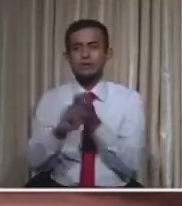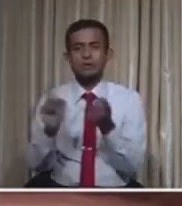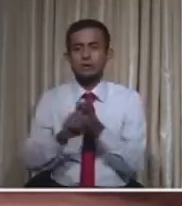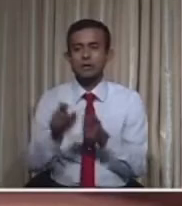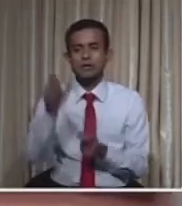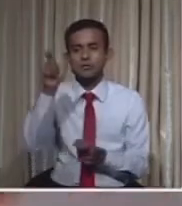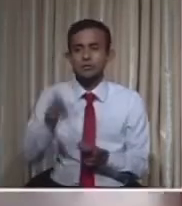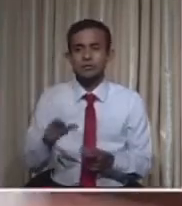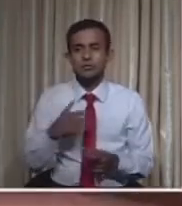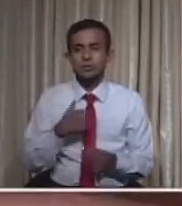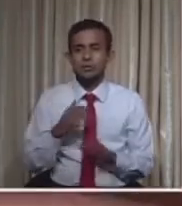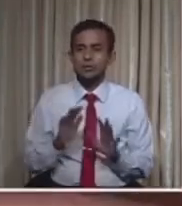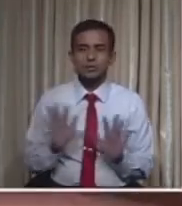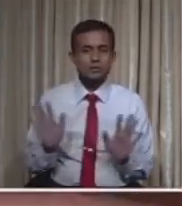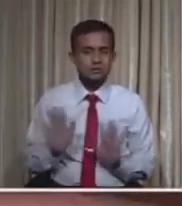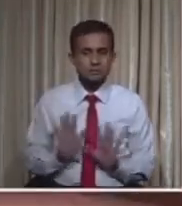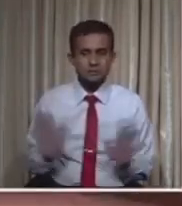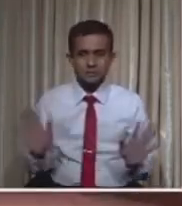අපි.